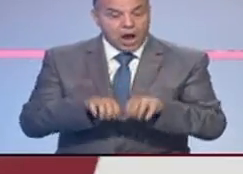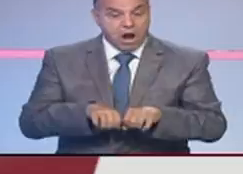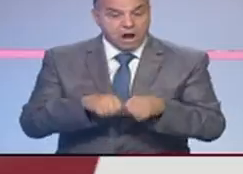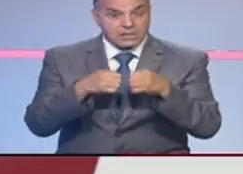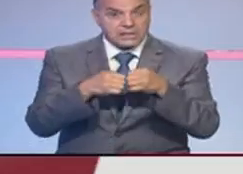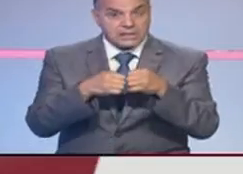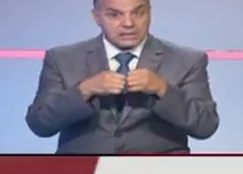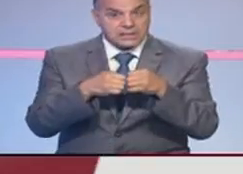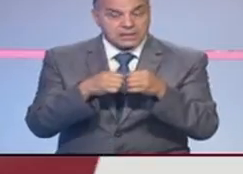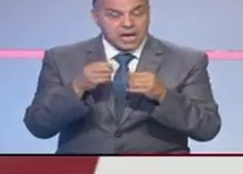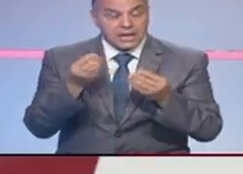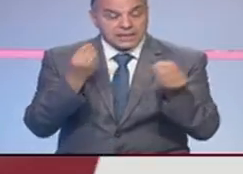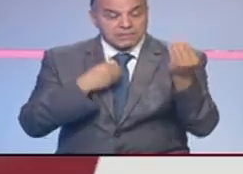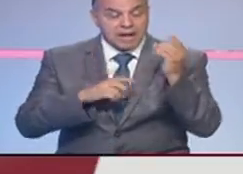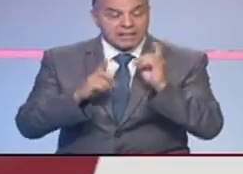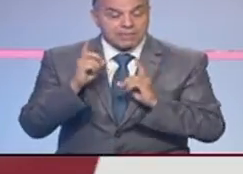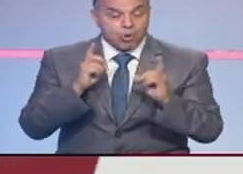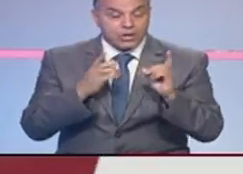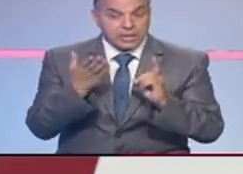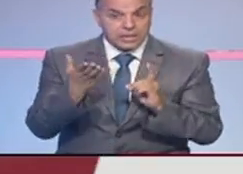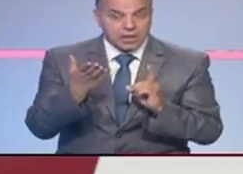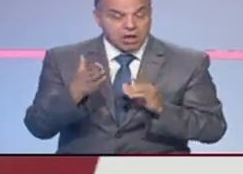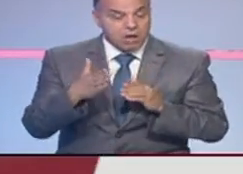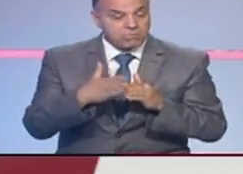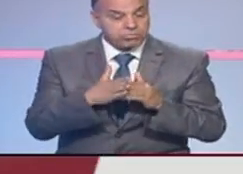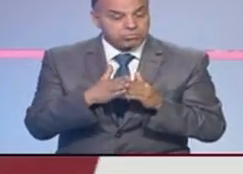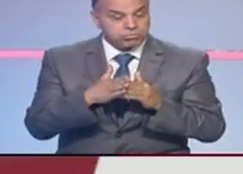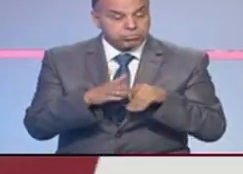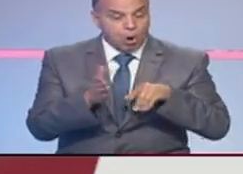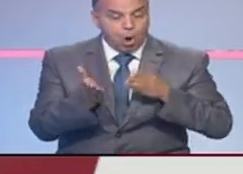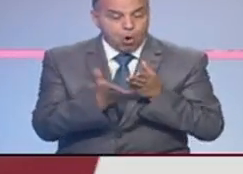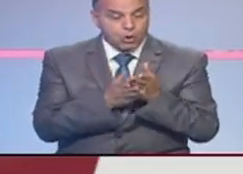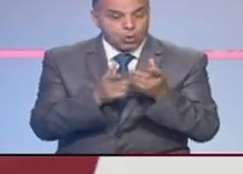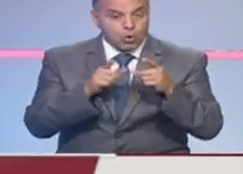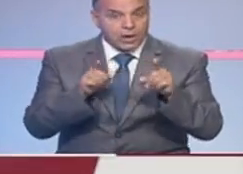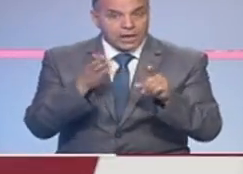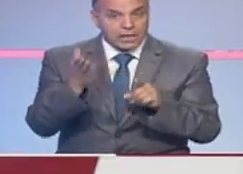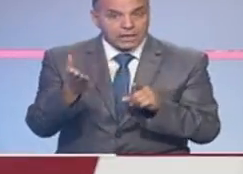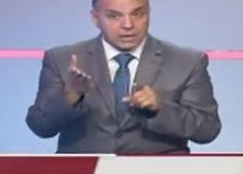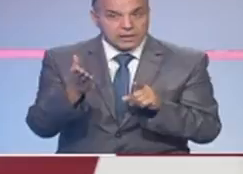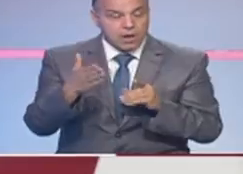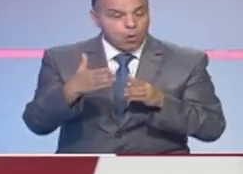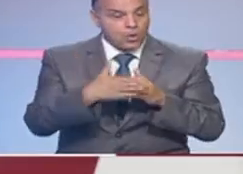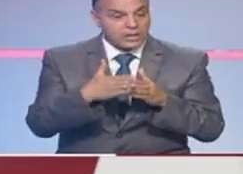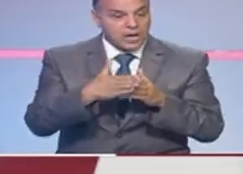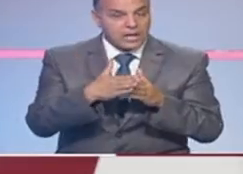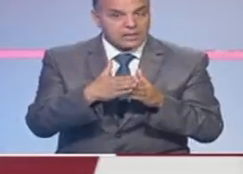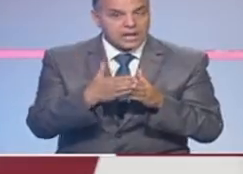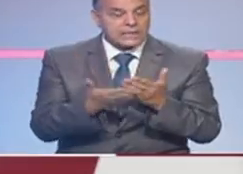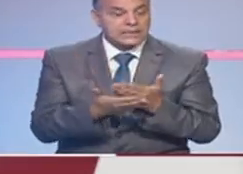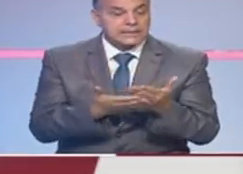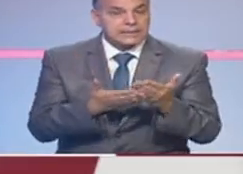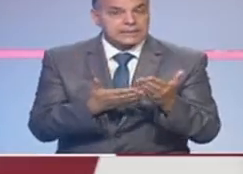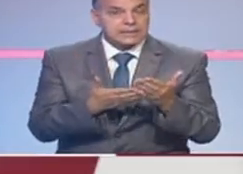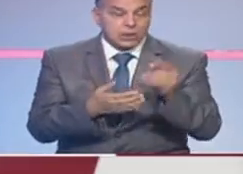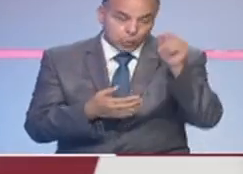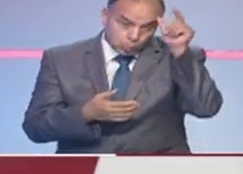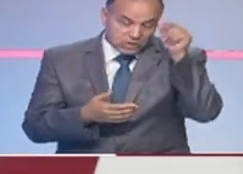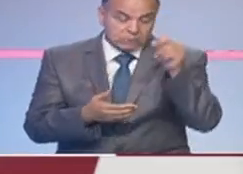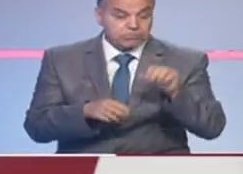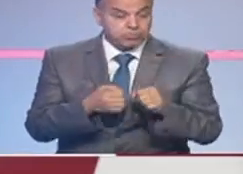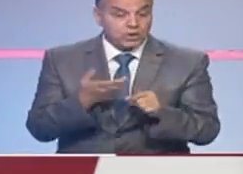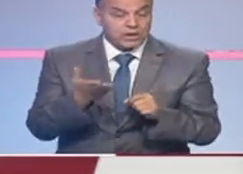للتجربه الديمقراطيه و انتهاكا للحقوق والحريات وتعديا على ابسط مبادئ الجمهوريه